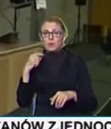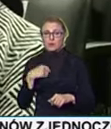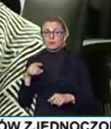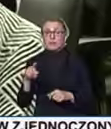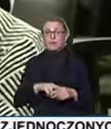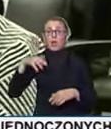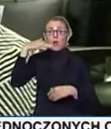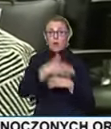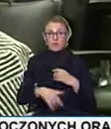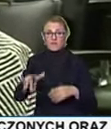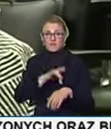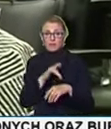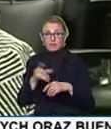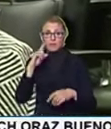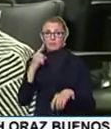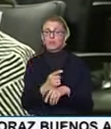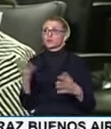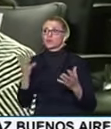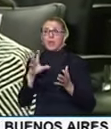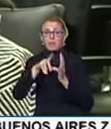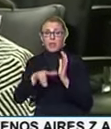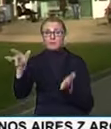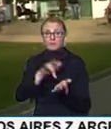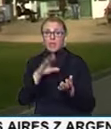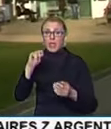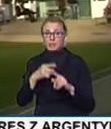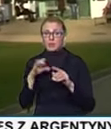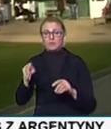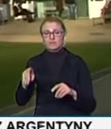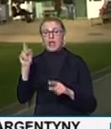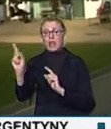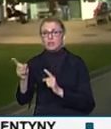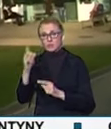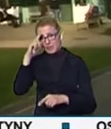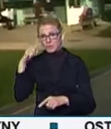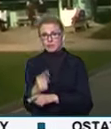Ostateczne rozstrzygnięcie, czyli decyzja o tym, w którym mieście odbędzie się Expo, zapadnie w listopadzie.